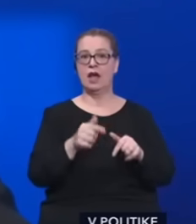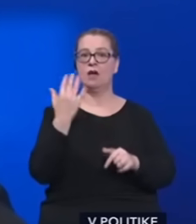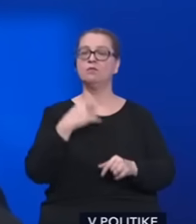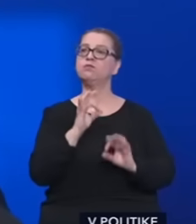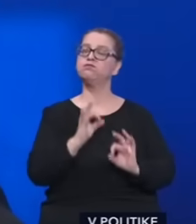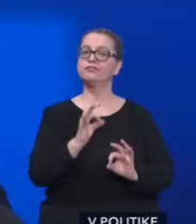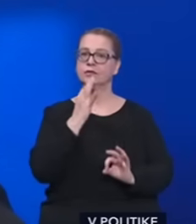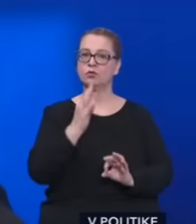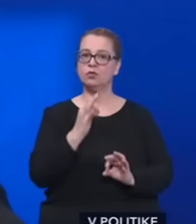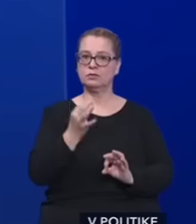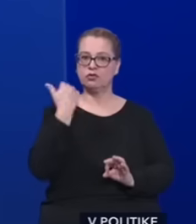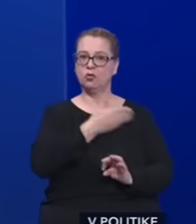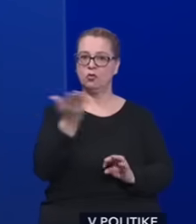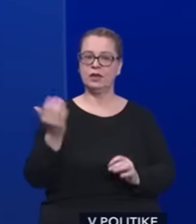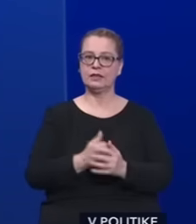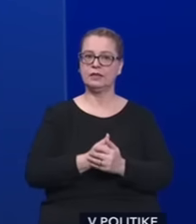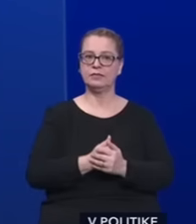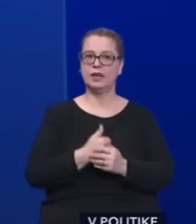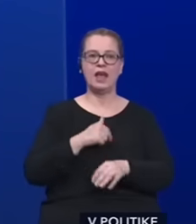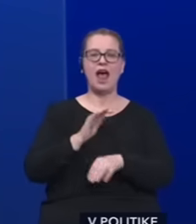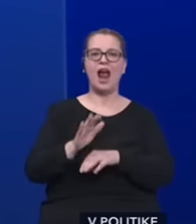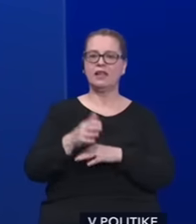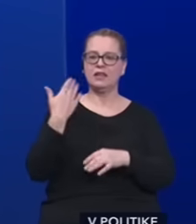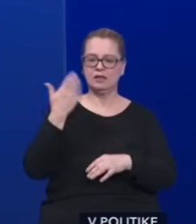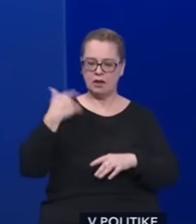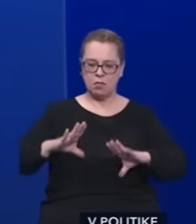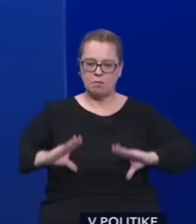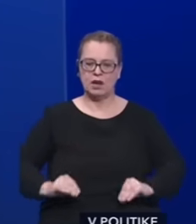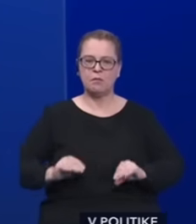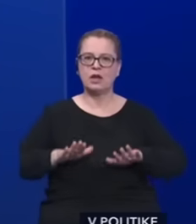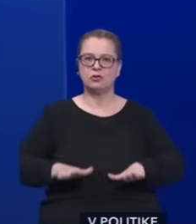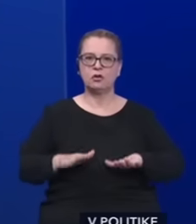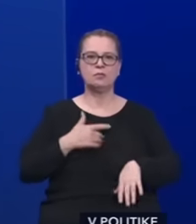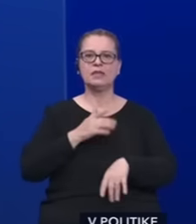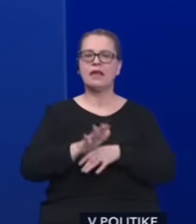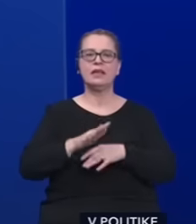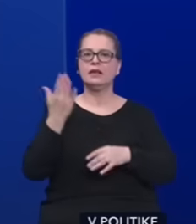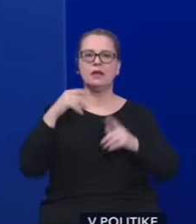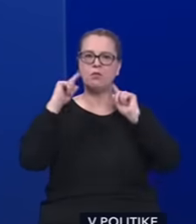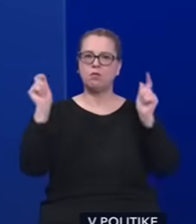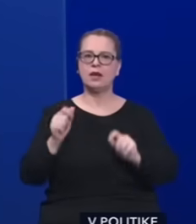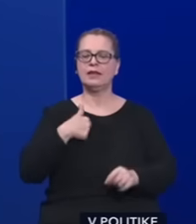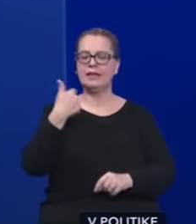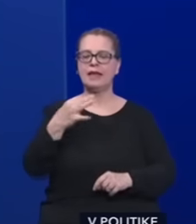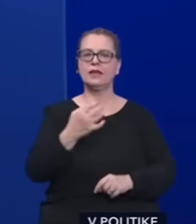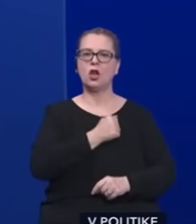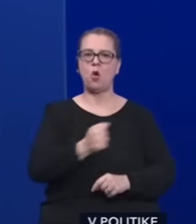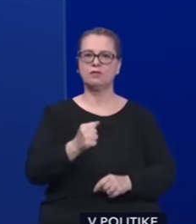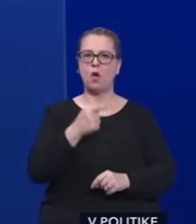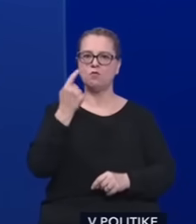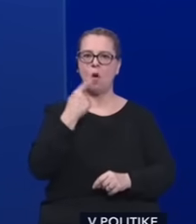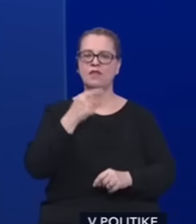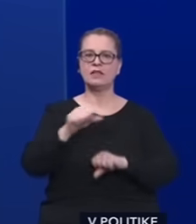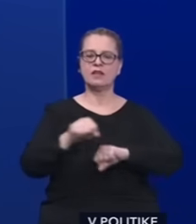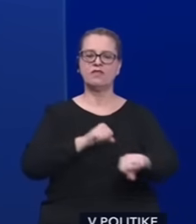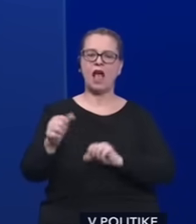práve úspešní u voličov. Ale nikdy sme neboli takí prilepení na stoličke, alebo nikdy sme neboli populistické. Boli sme jediní, ktorí mali odvahu povedať, že